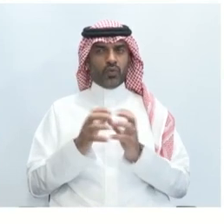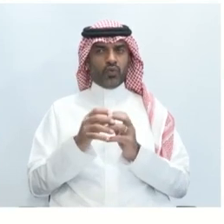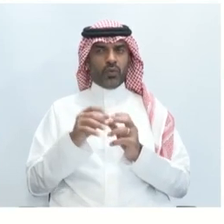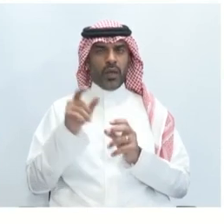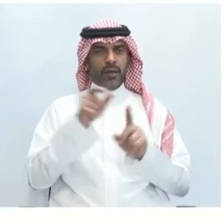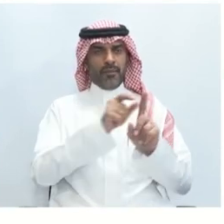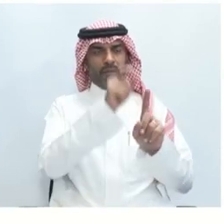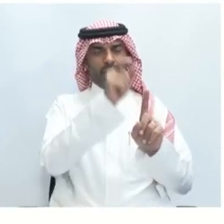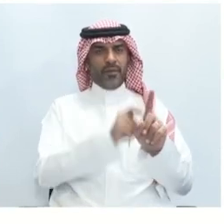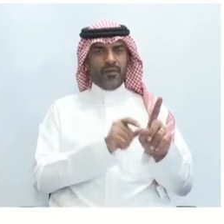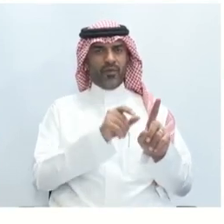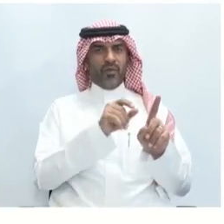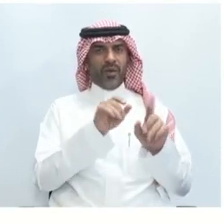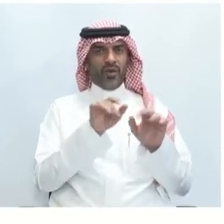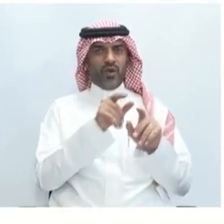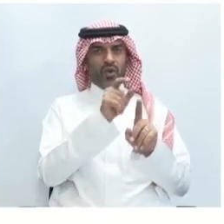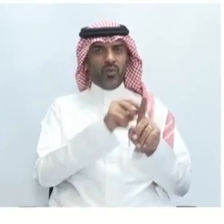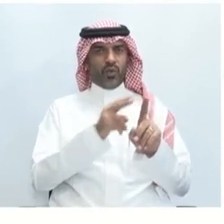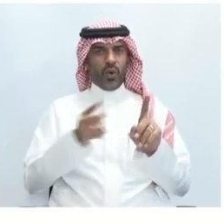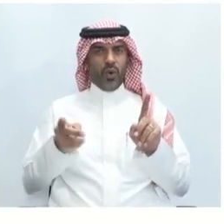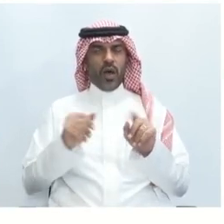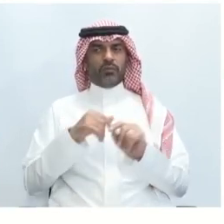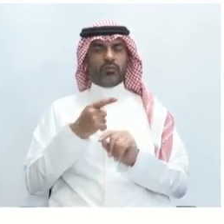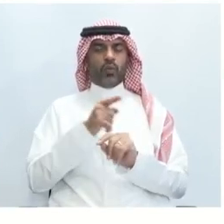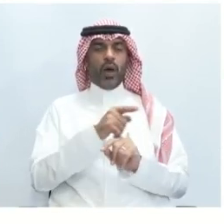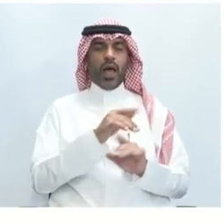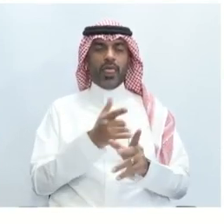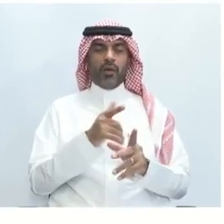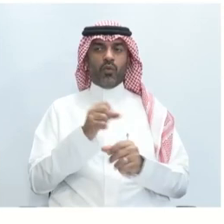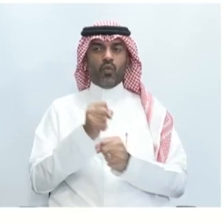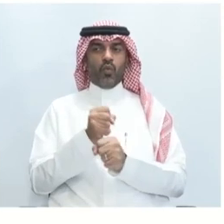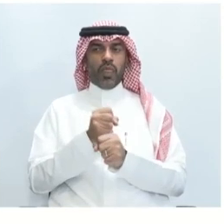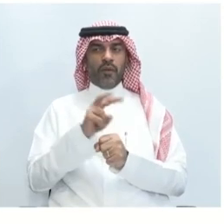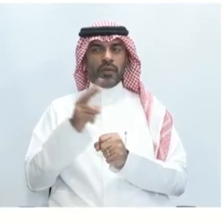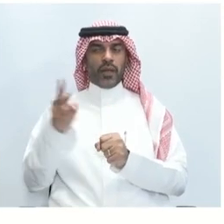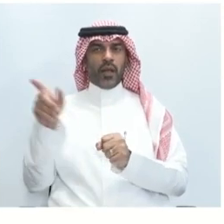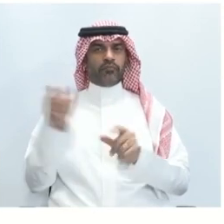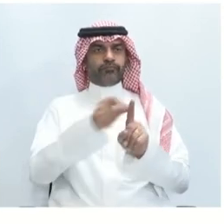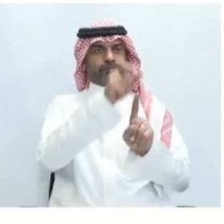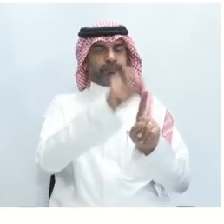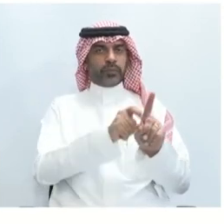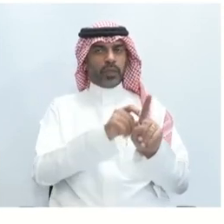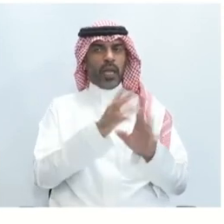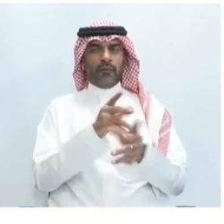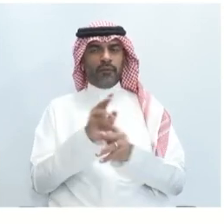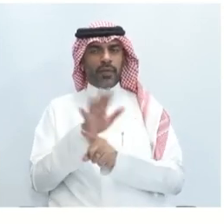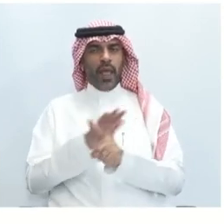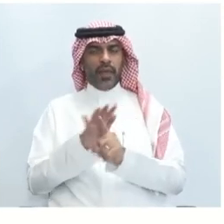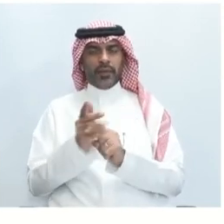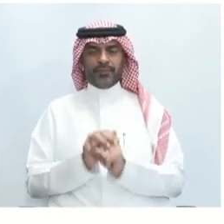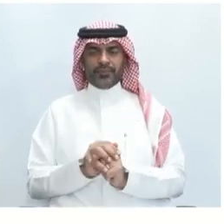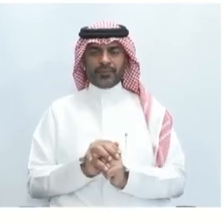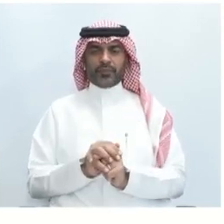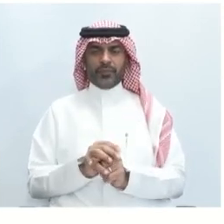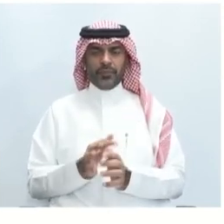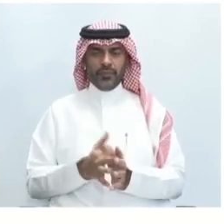الروبوت وانواعه ونرى ما هو تاثير الروبوتات على الوظائف المختلفه ايجابيات استخدام الروبوتات